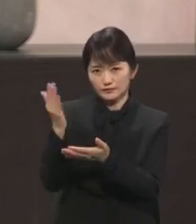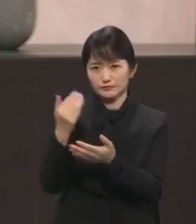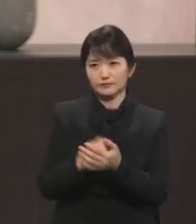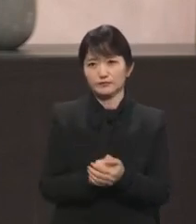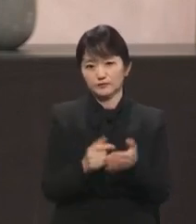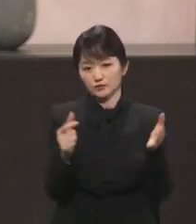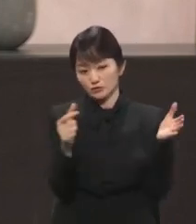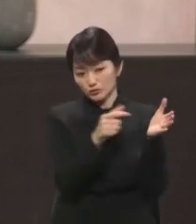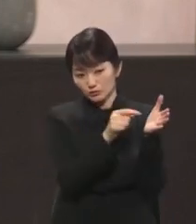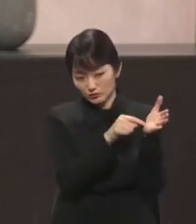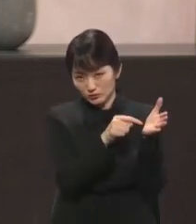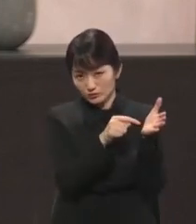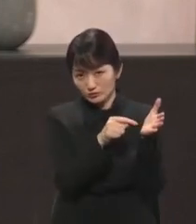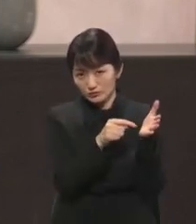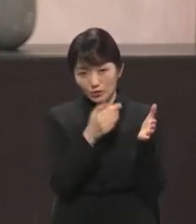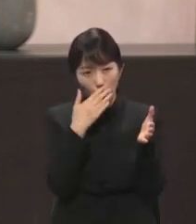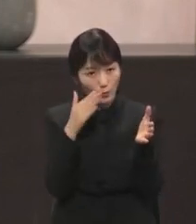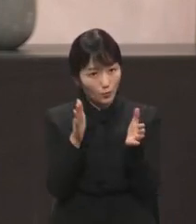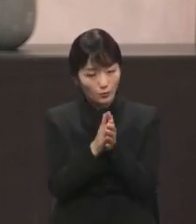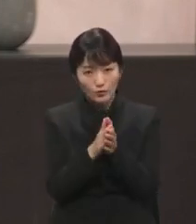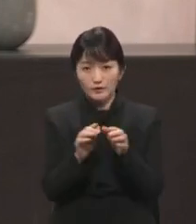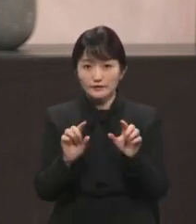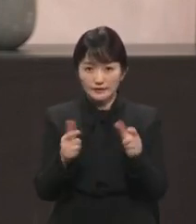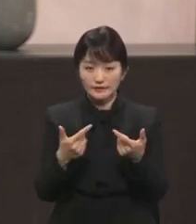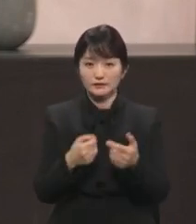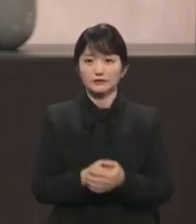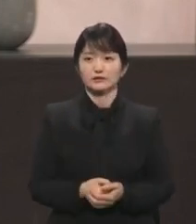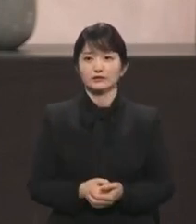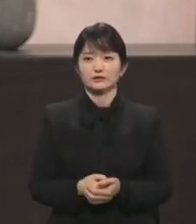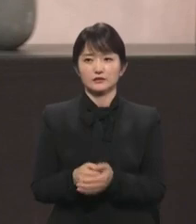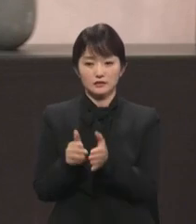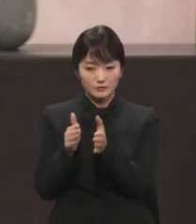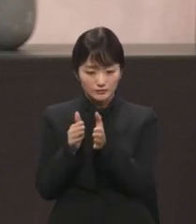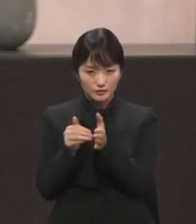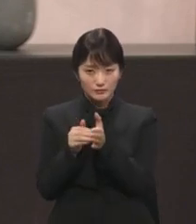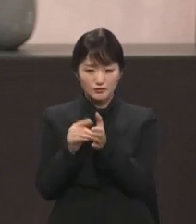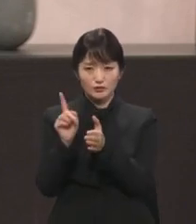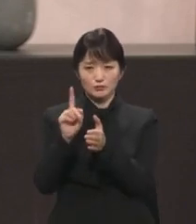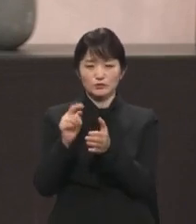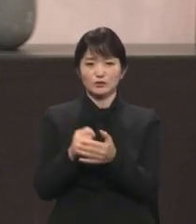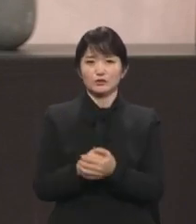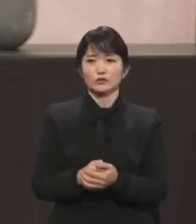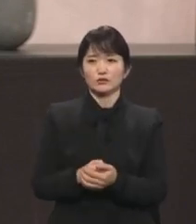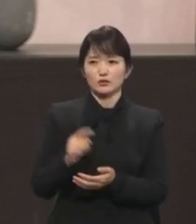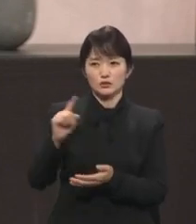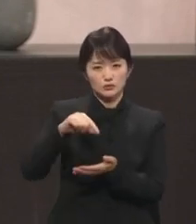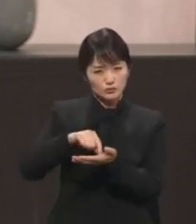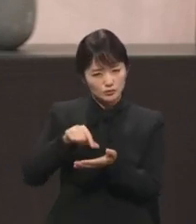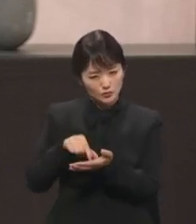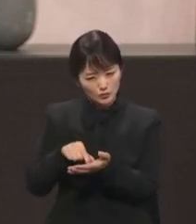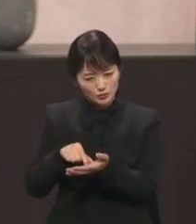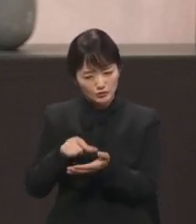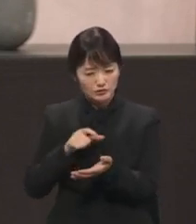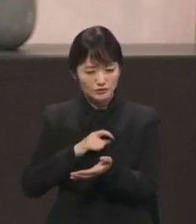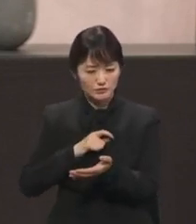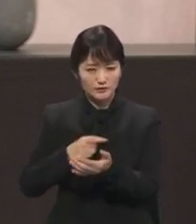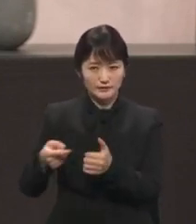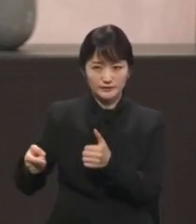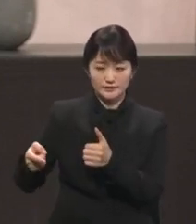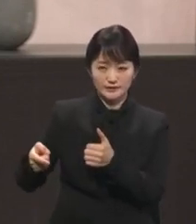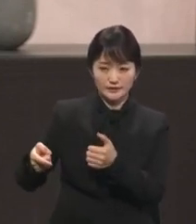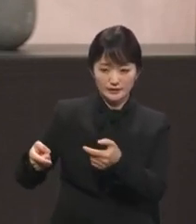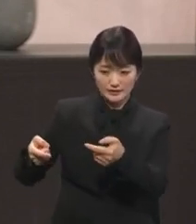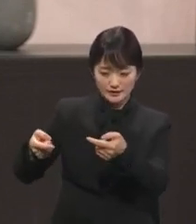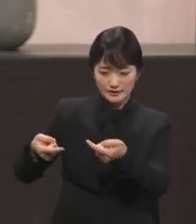공무를 하지 않았더라도 암묵적이고 뭔가 중간 이후에 가담 의심스러운 상황에서 가담했다고 한다면